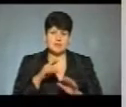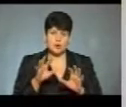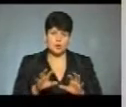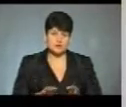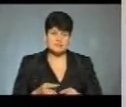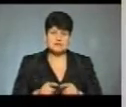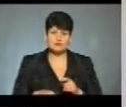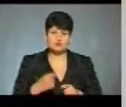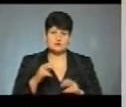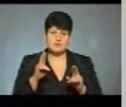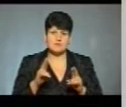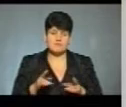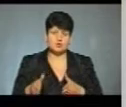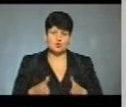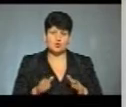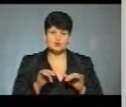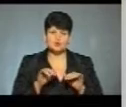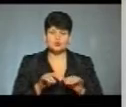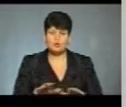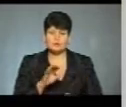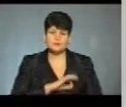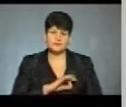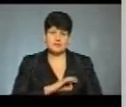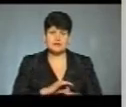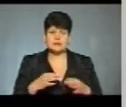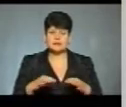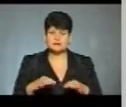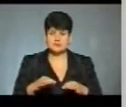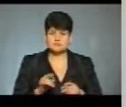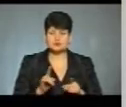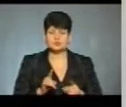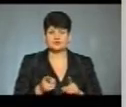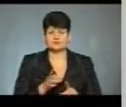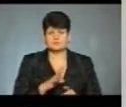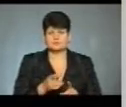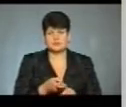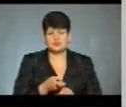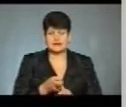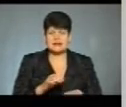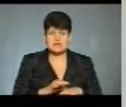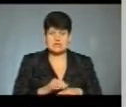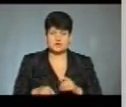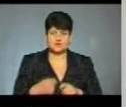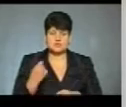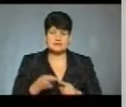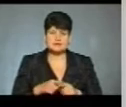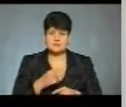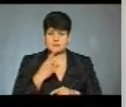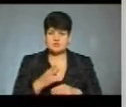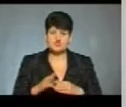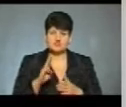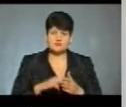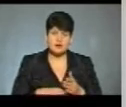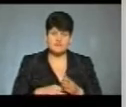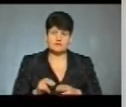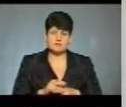Це порушення правил дорожнього руху або експлуатації транспортного засобу, що спричинило тілесні ушкодження. За це передбачений штраф,